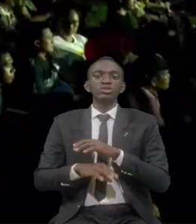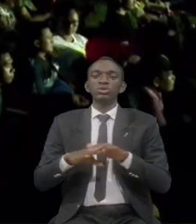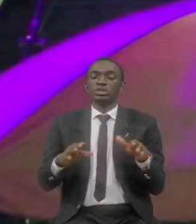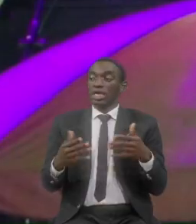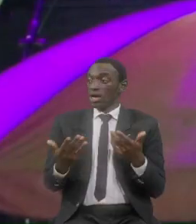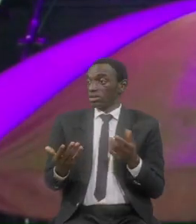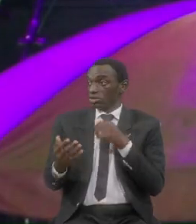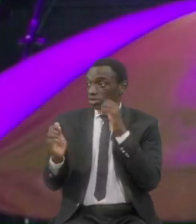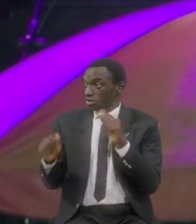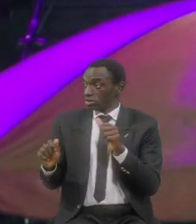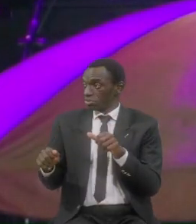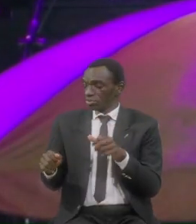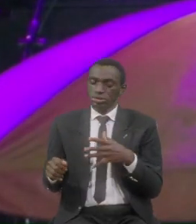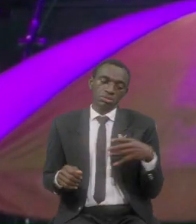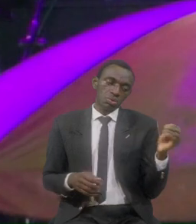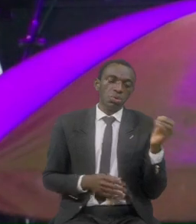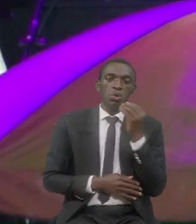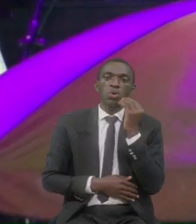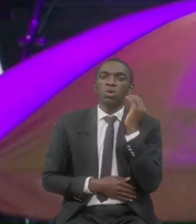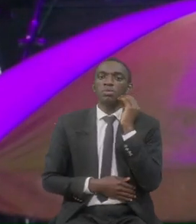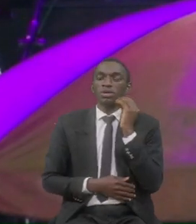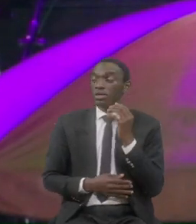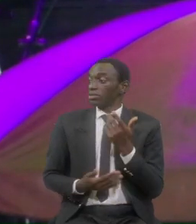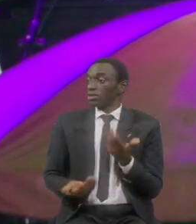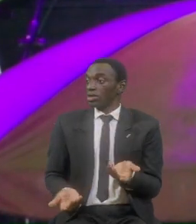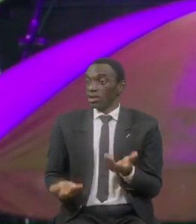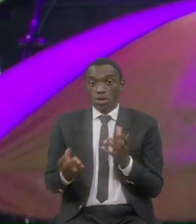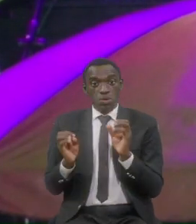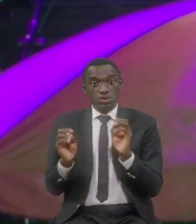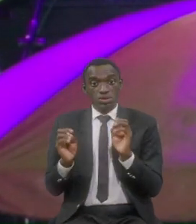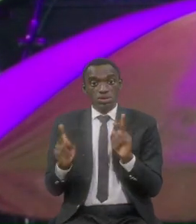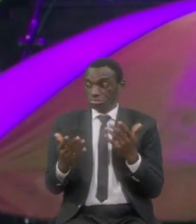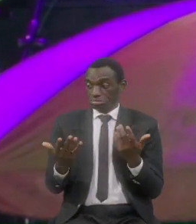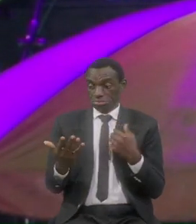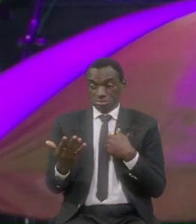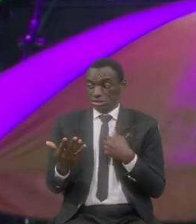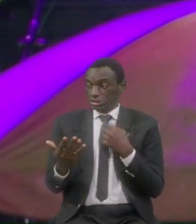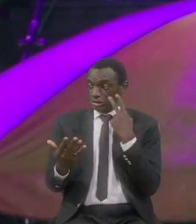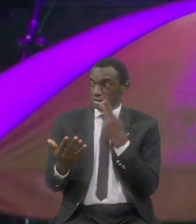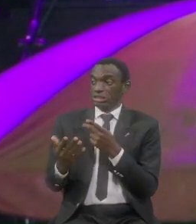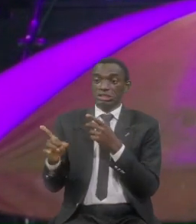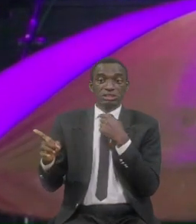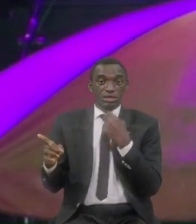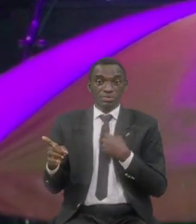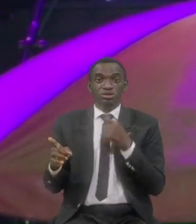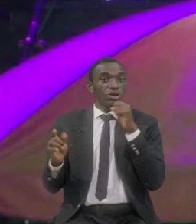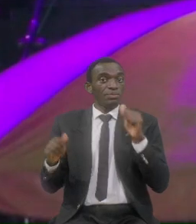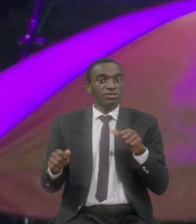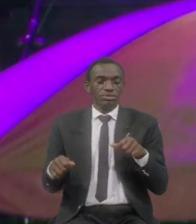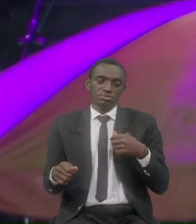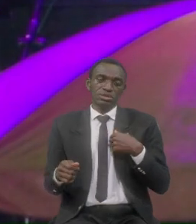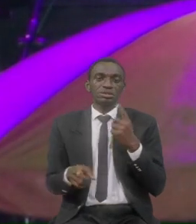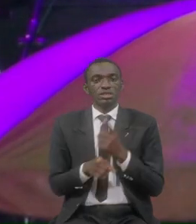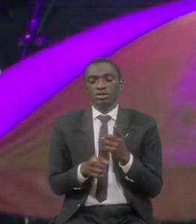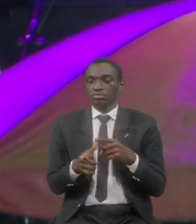dayon. We don't say, all right, then I will bear my load. Og muingon kita na agyon ako maangkon ang